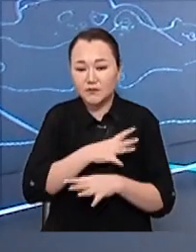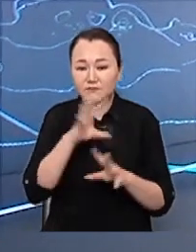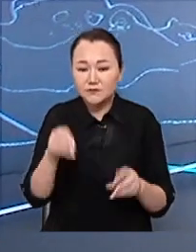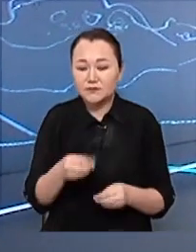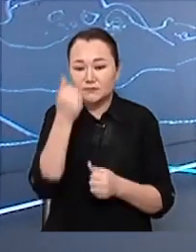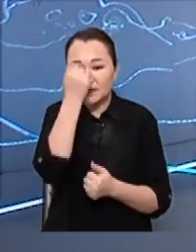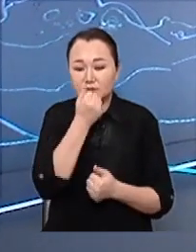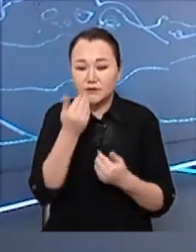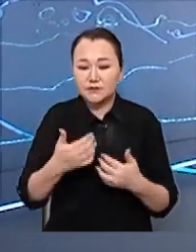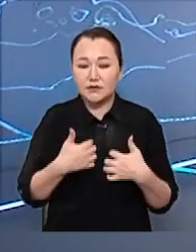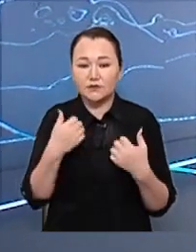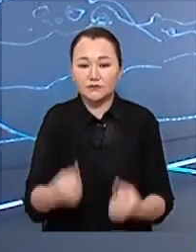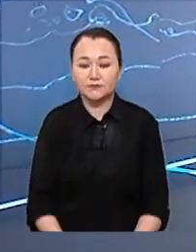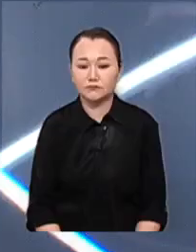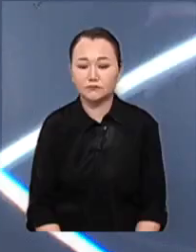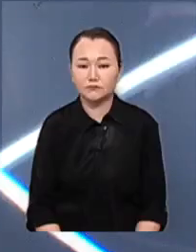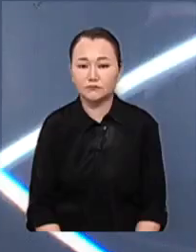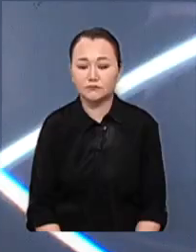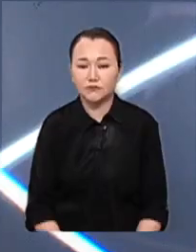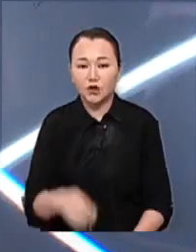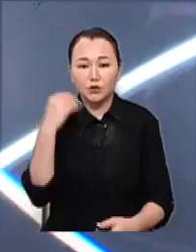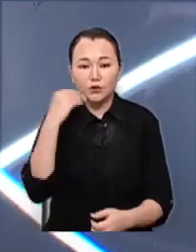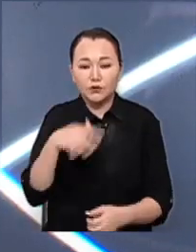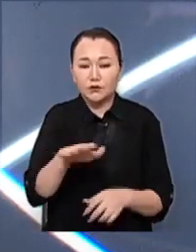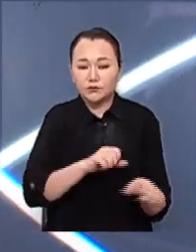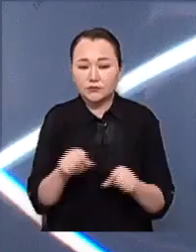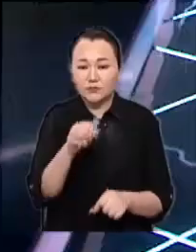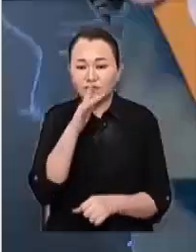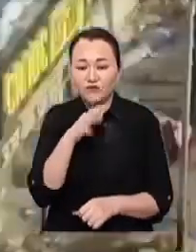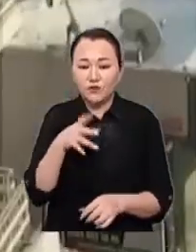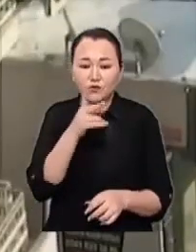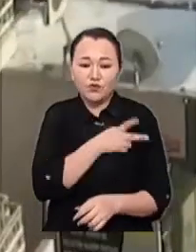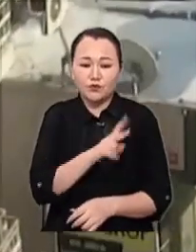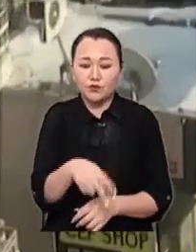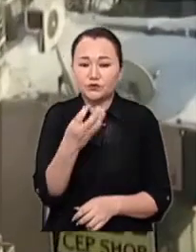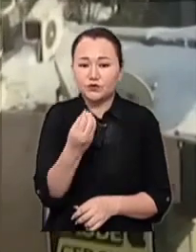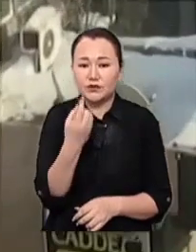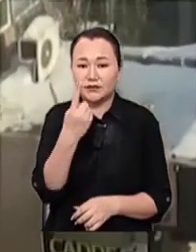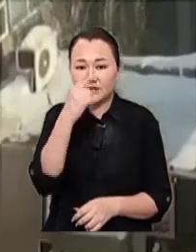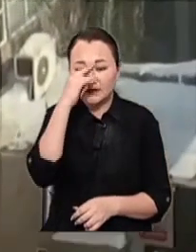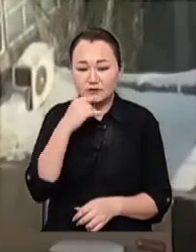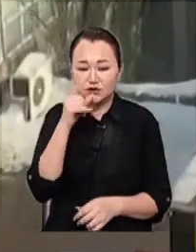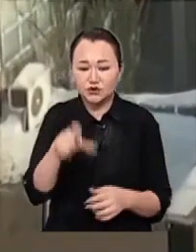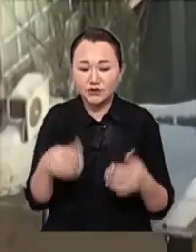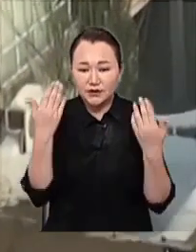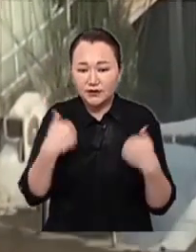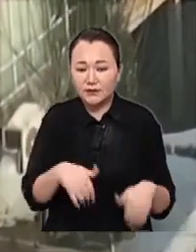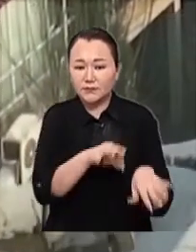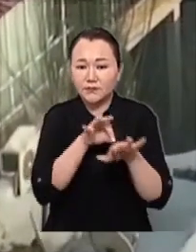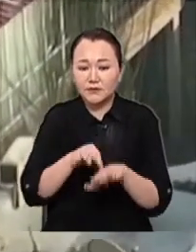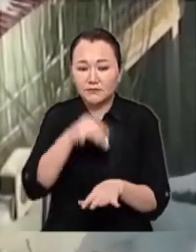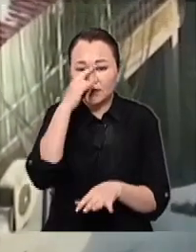айтамыз. Аман сау болыңыз. Сау болыңыздар. Түркиядағы зілзала кезінде қаза тапқан тағы бір қазақстандықтың мәйіті елге